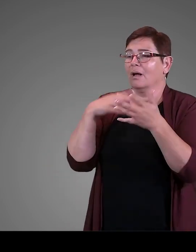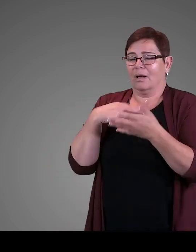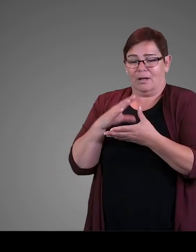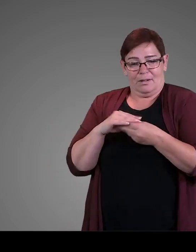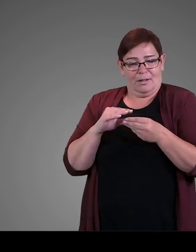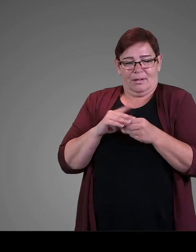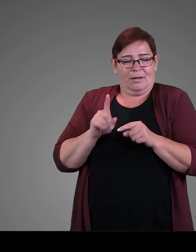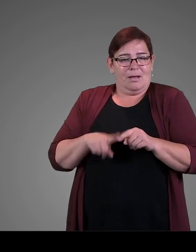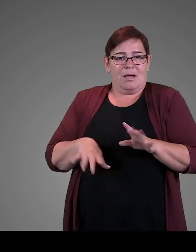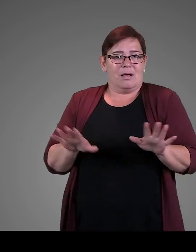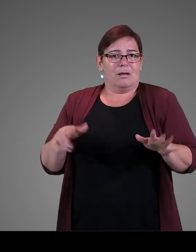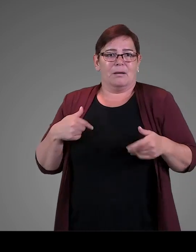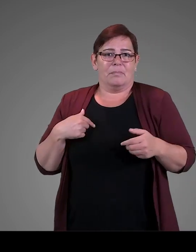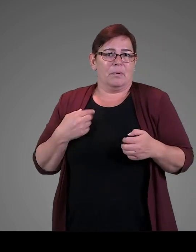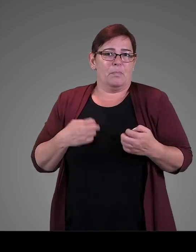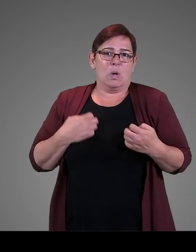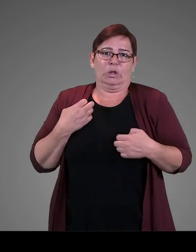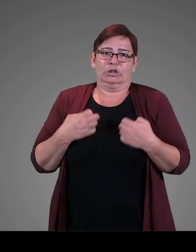Mais...